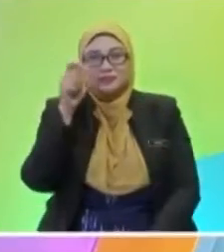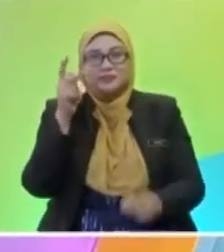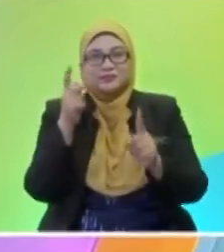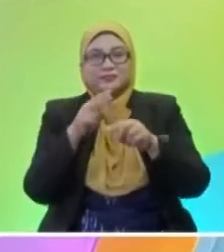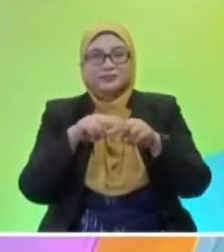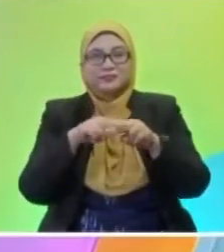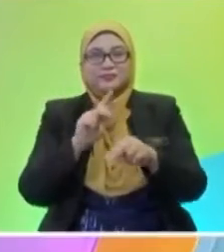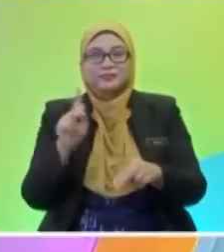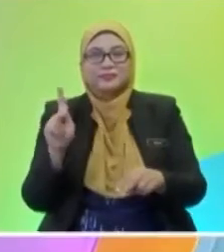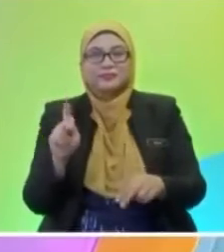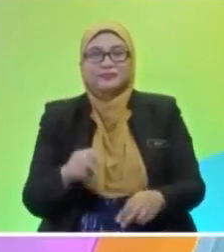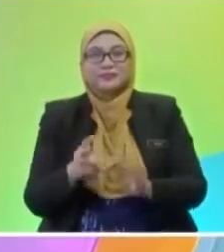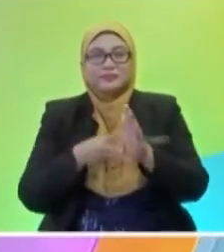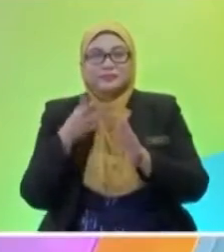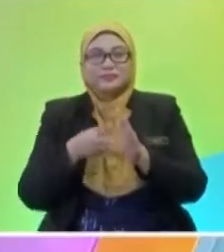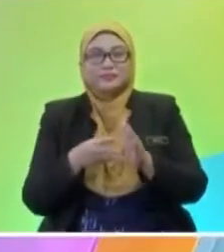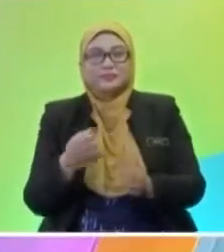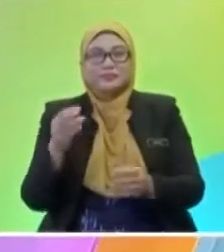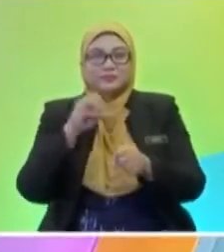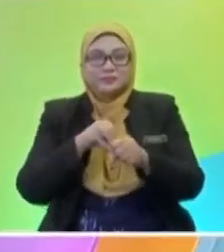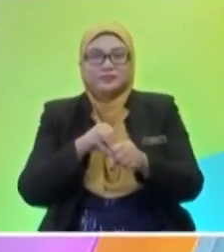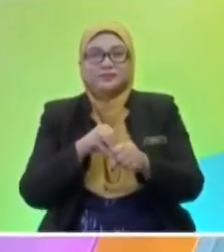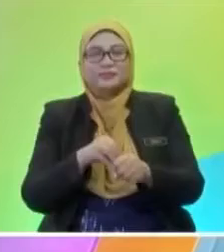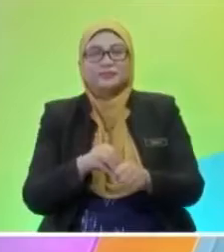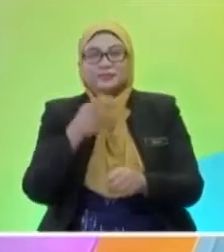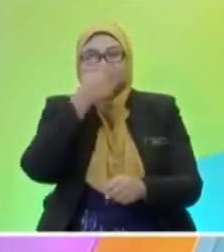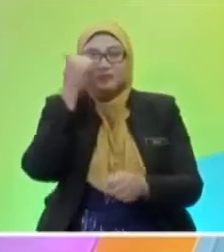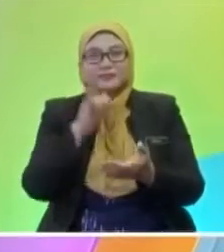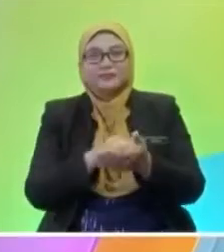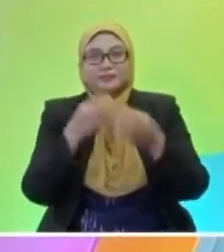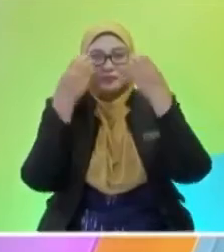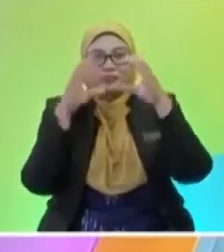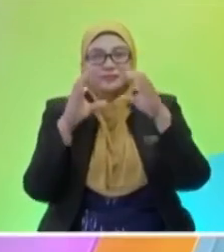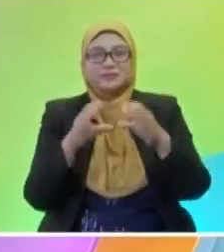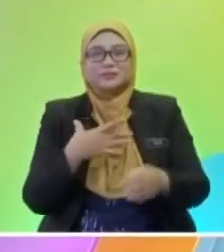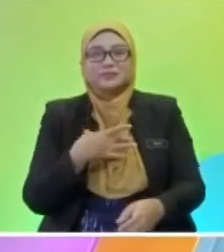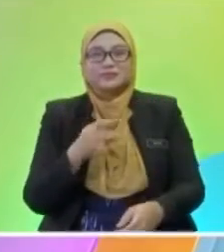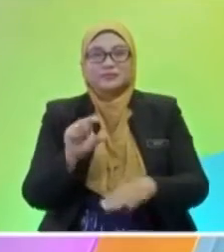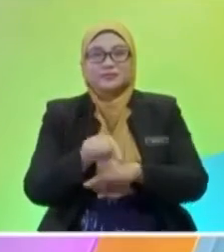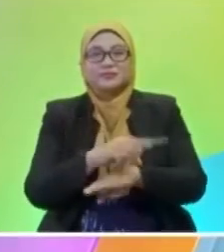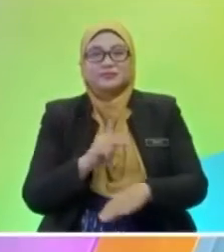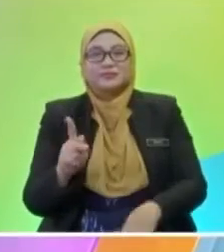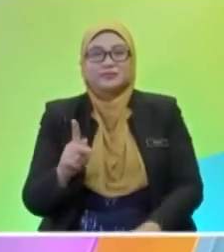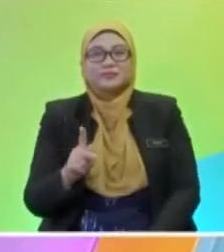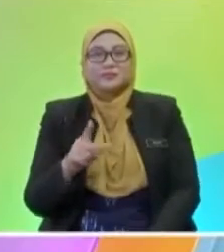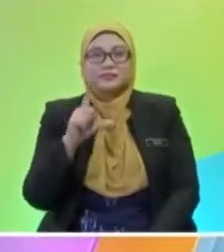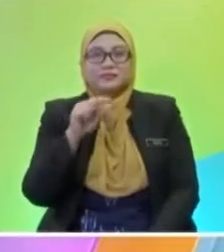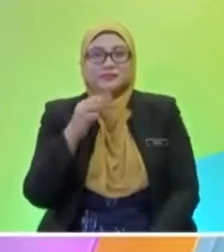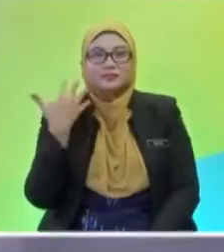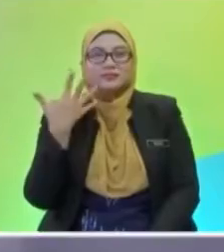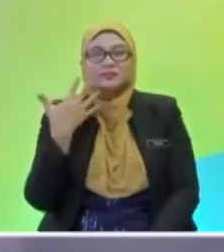belah dalam. Okey, jadi ini senang saja. Sebab tu cikgu suka gunakan pistol ni. Kita mudah